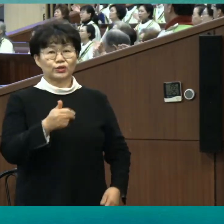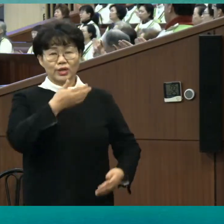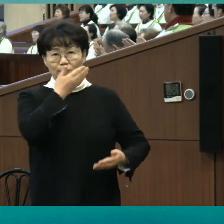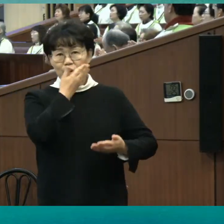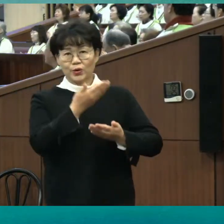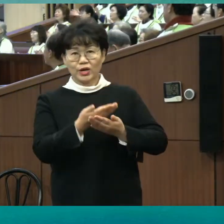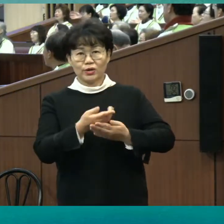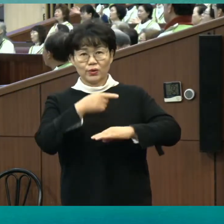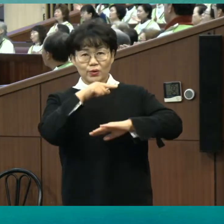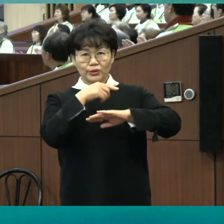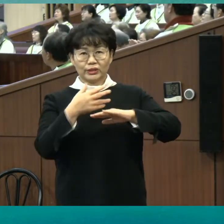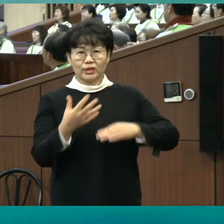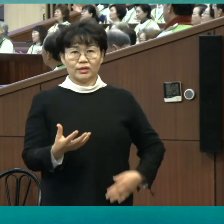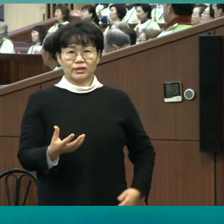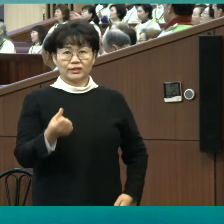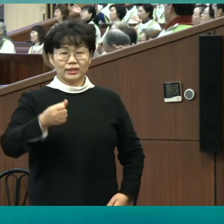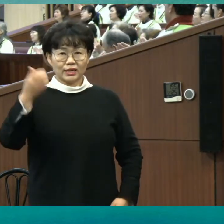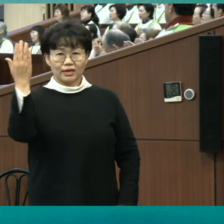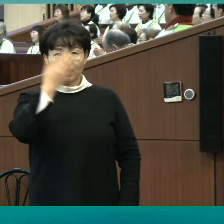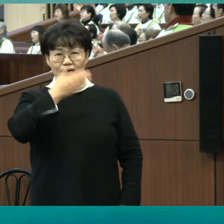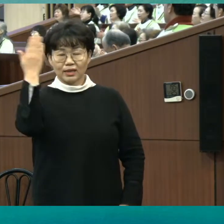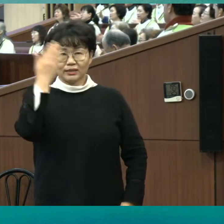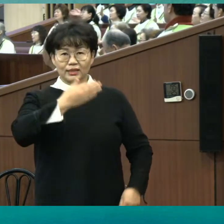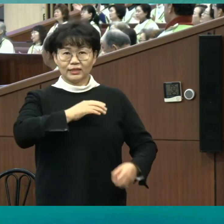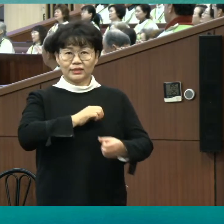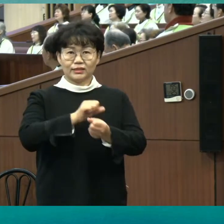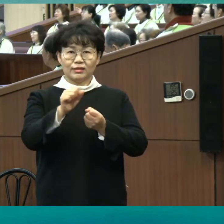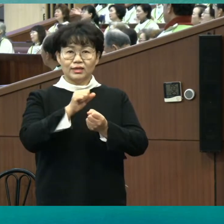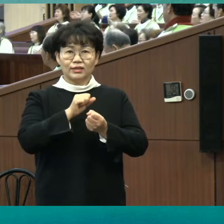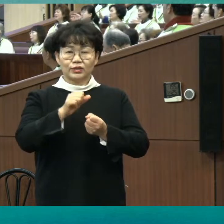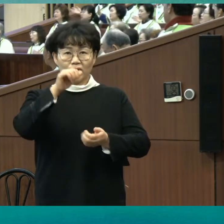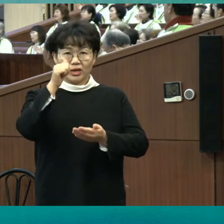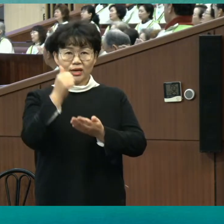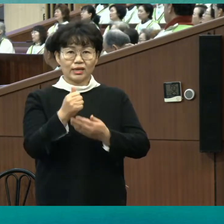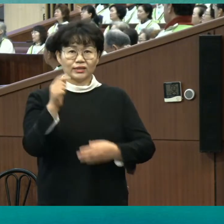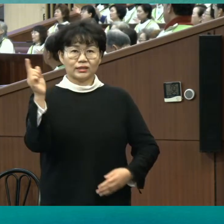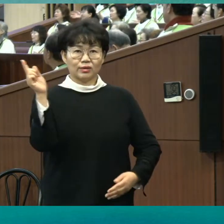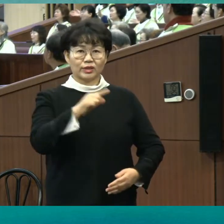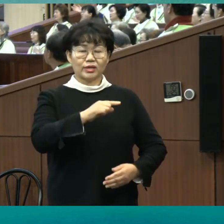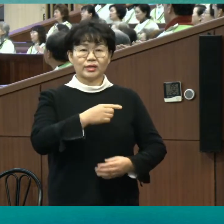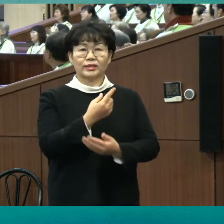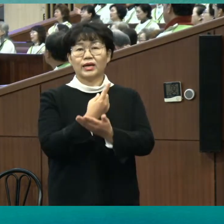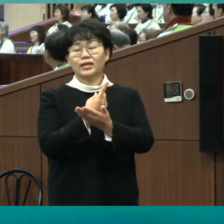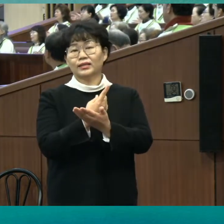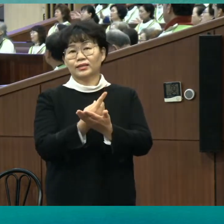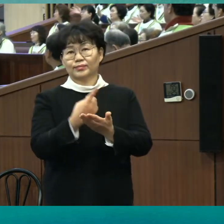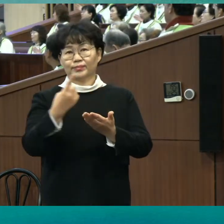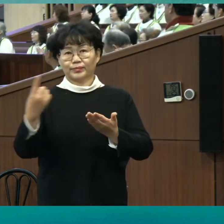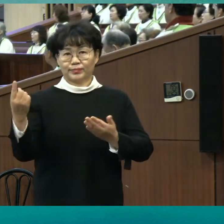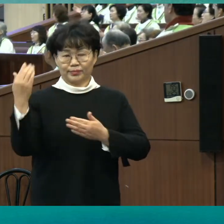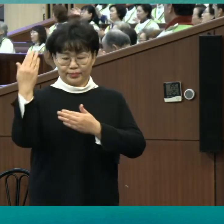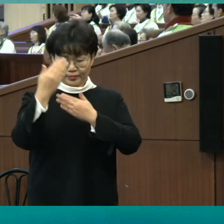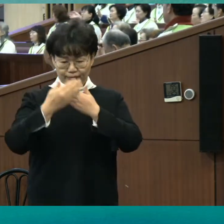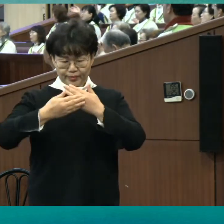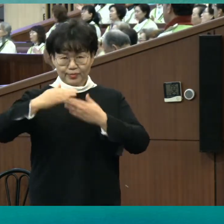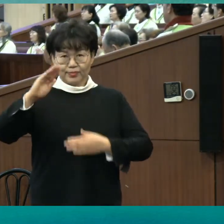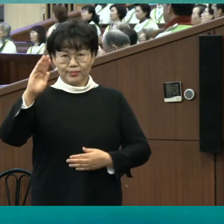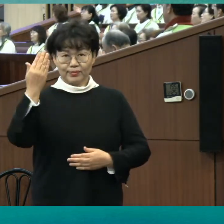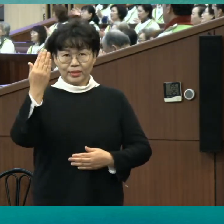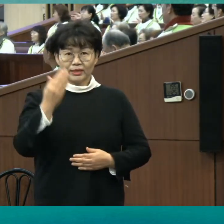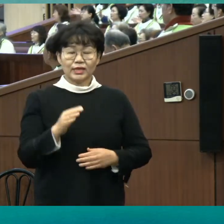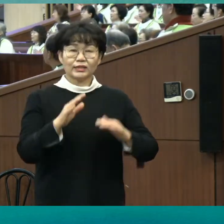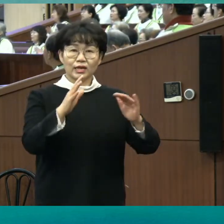주의 보혈로서 정결하게 씻겨 죄악에서 떠나 멀리게